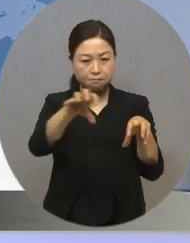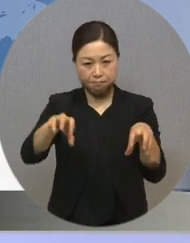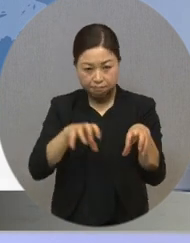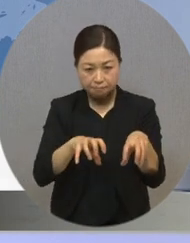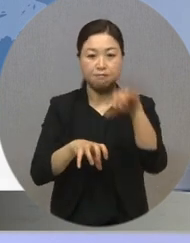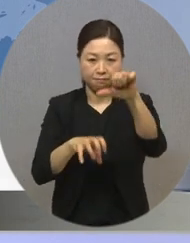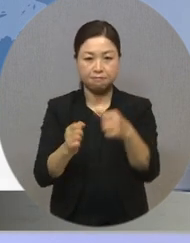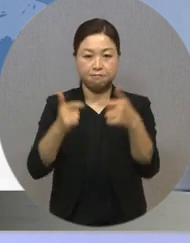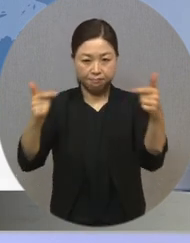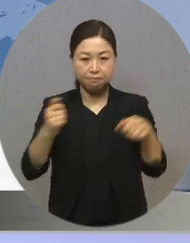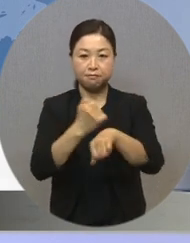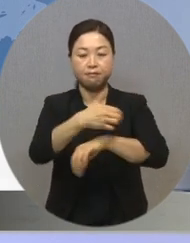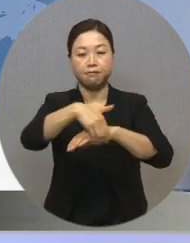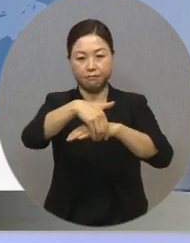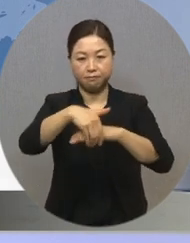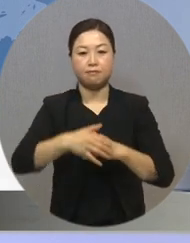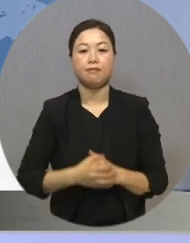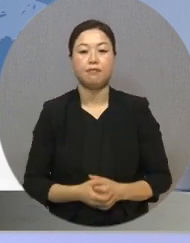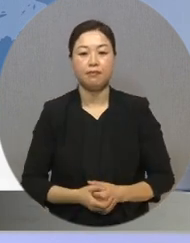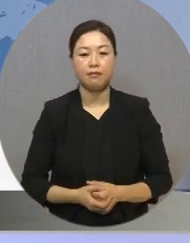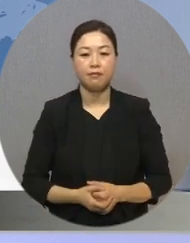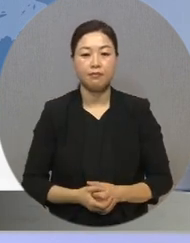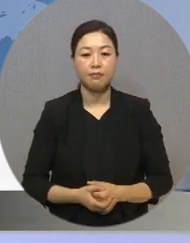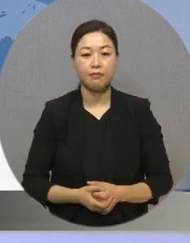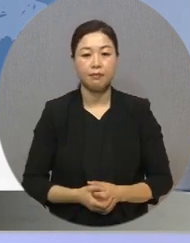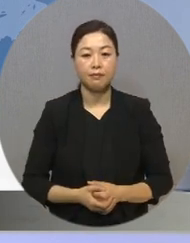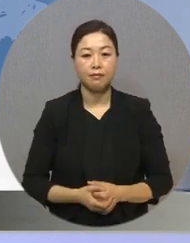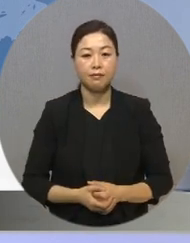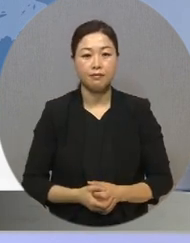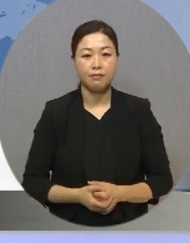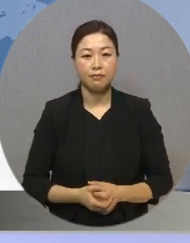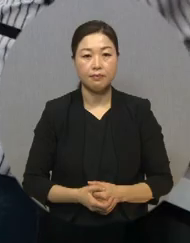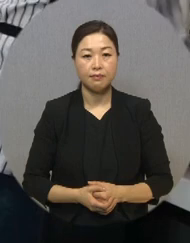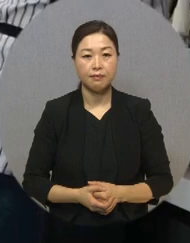5개소로 늘려나간다는 계획인데요. 유재니 기자입니다.